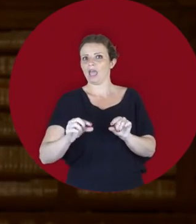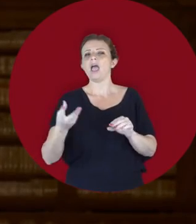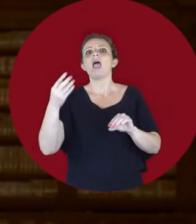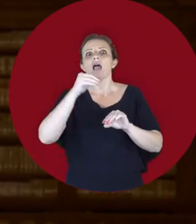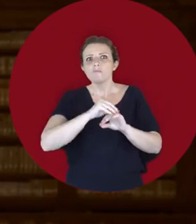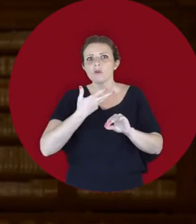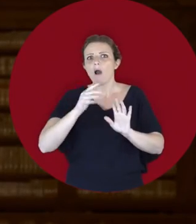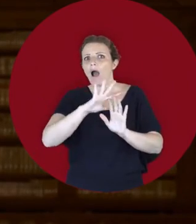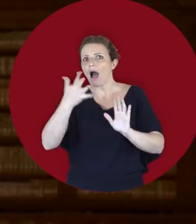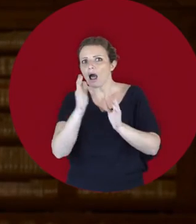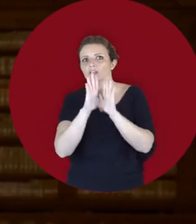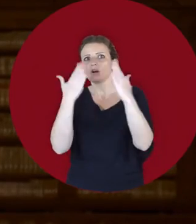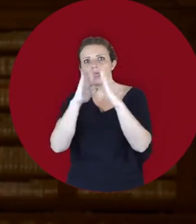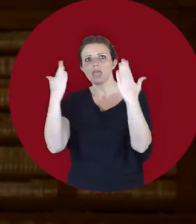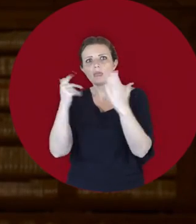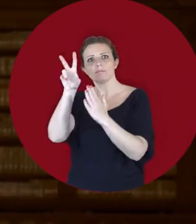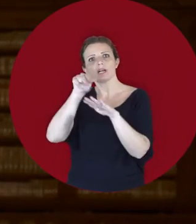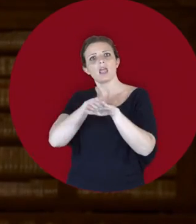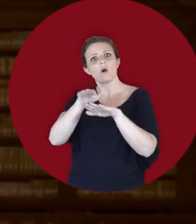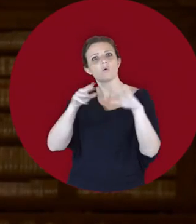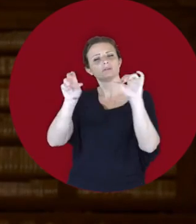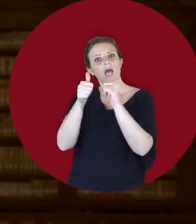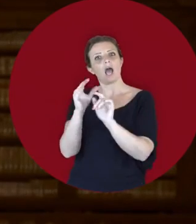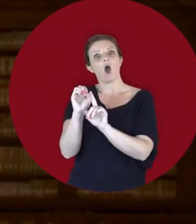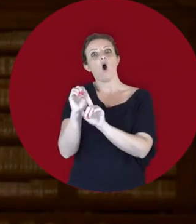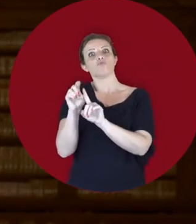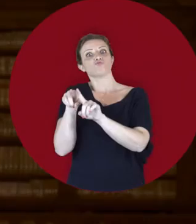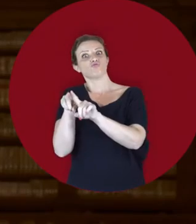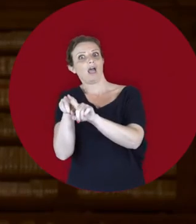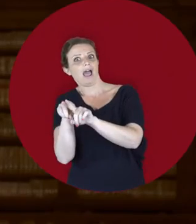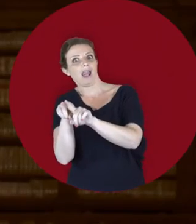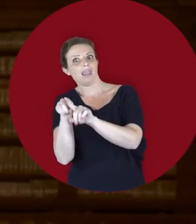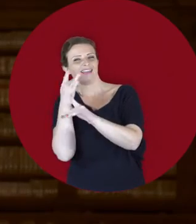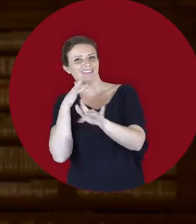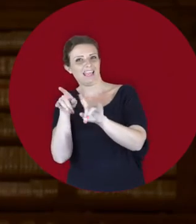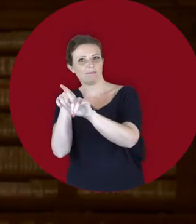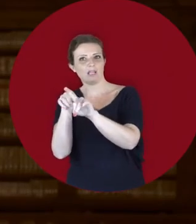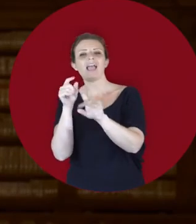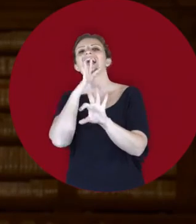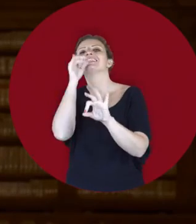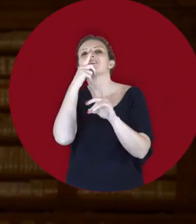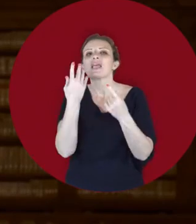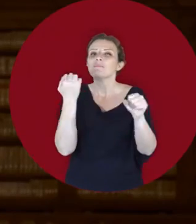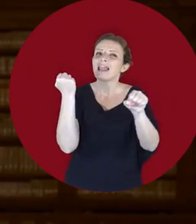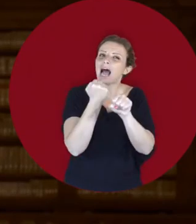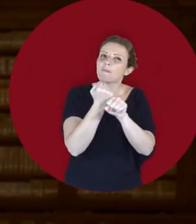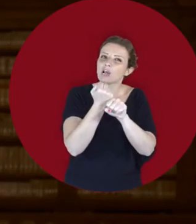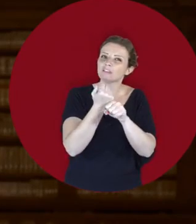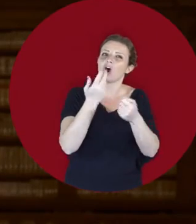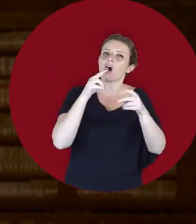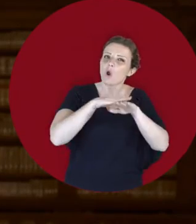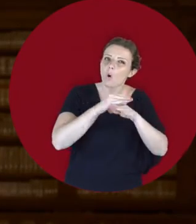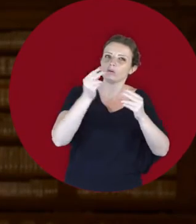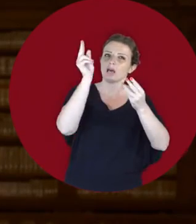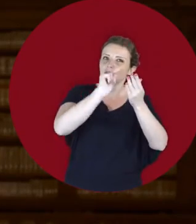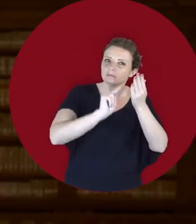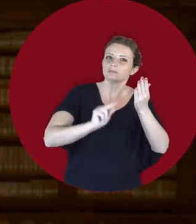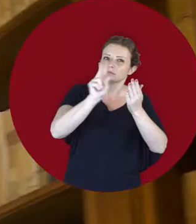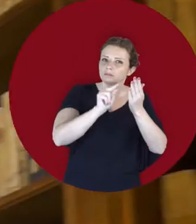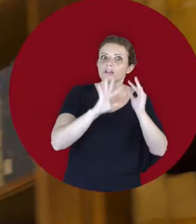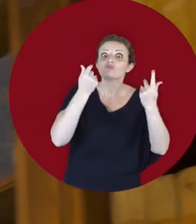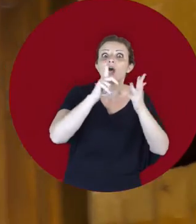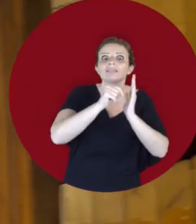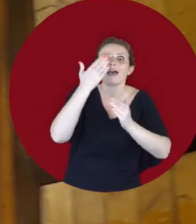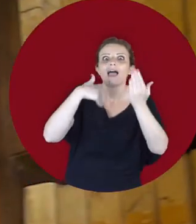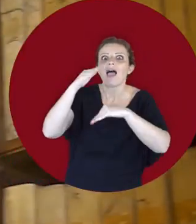molto materiale scritto in carattere onciale, vuol dire che in qualche maniera qui l'azienda, la chiamiamo così, andava avanti già da